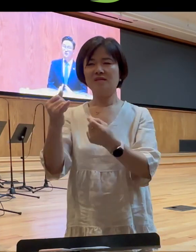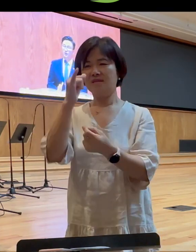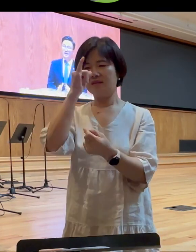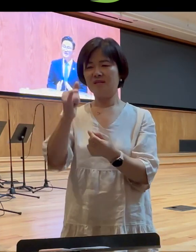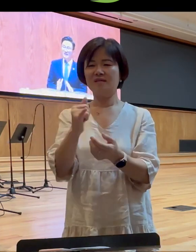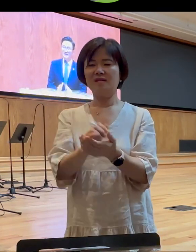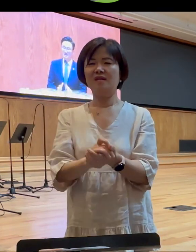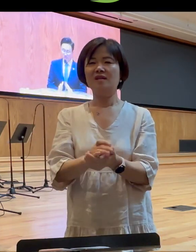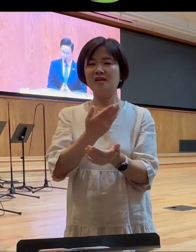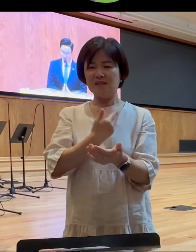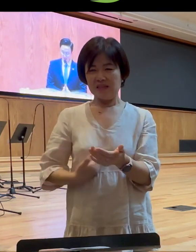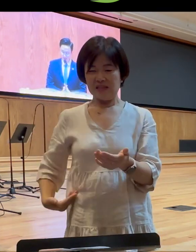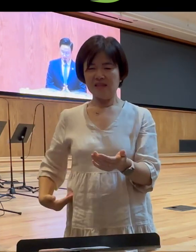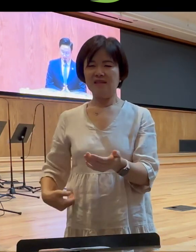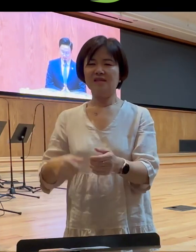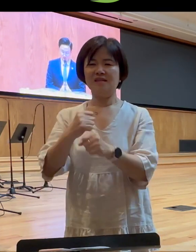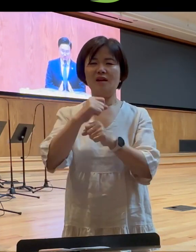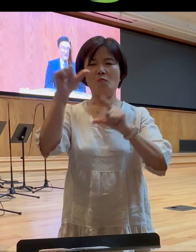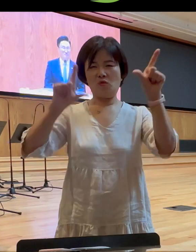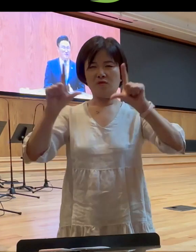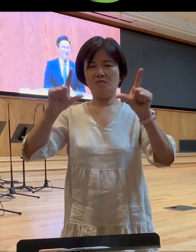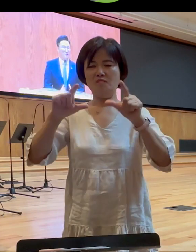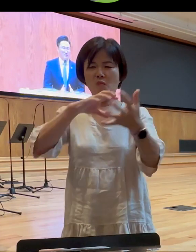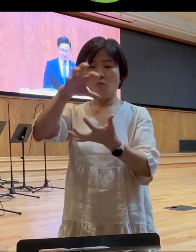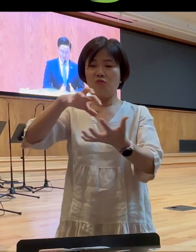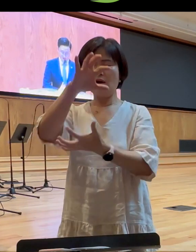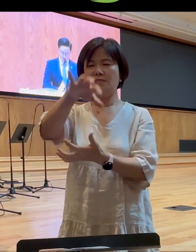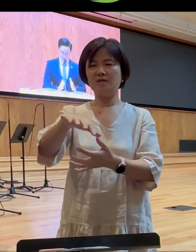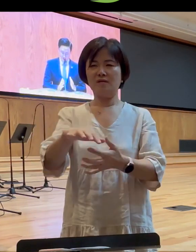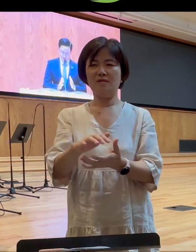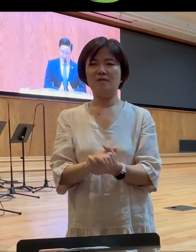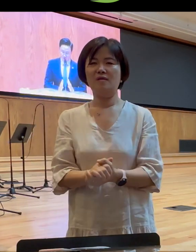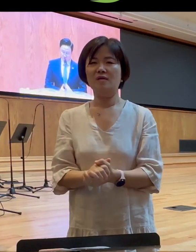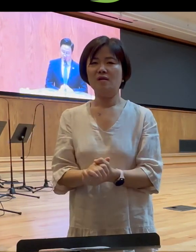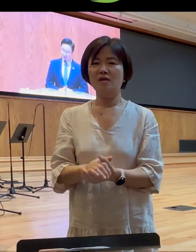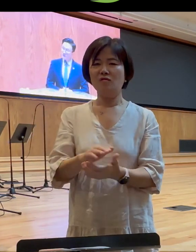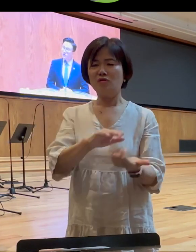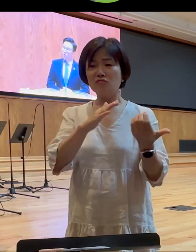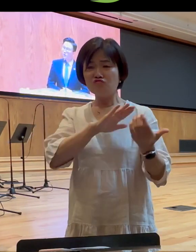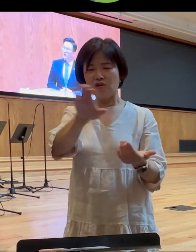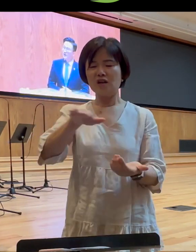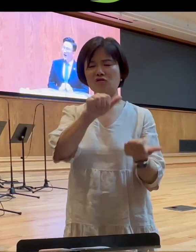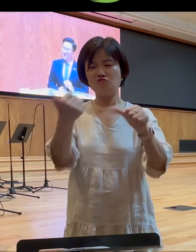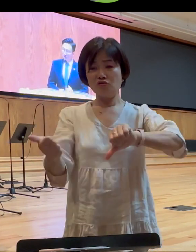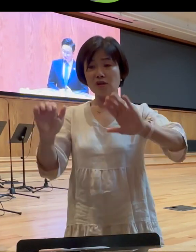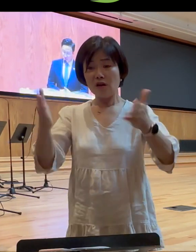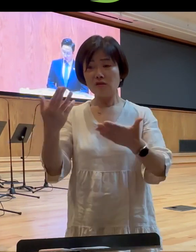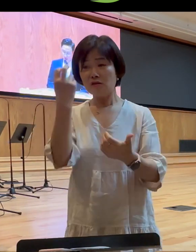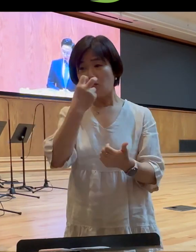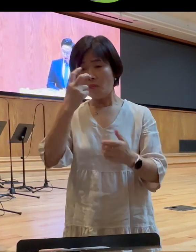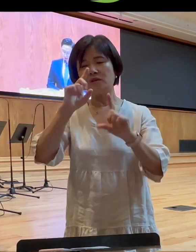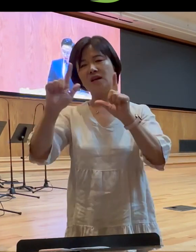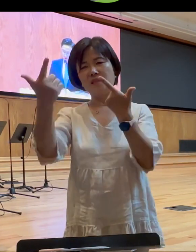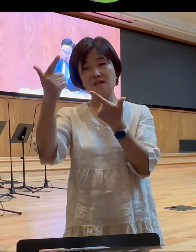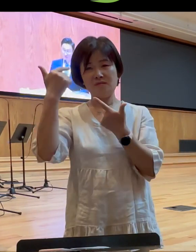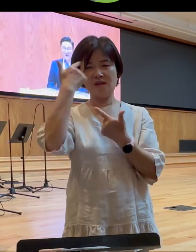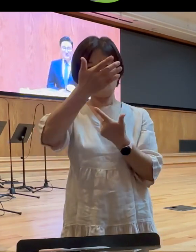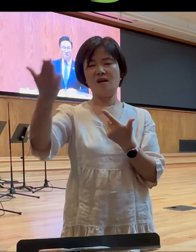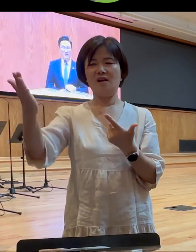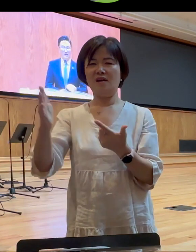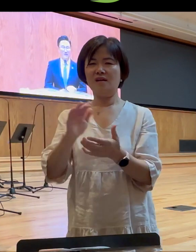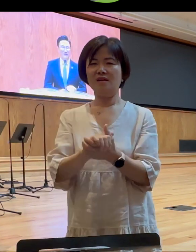그것은 동일한 제자들의 반응입니다. 폭풍 앞에서 우리가 죽게 된 것을 돌보지 않으십니까? 이